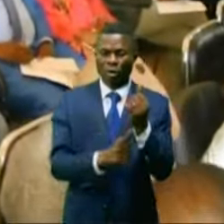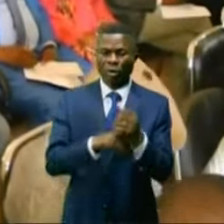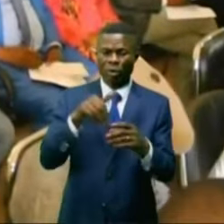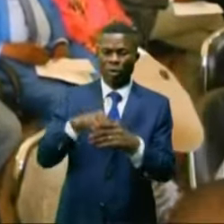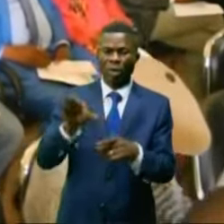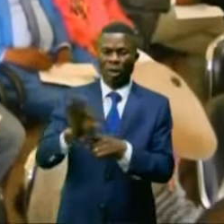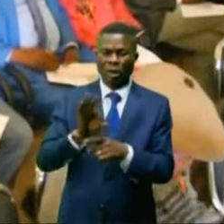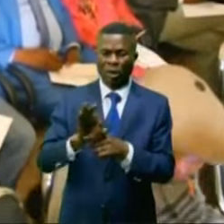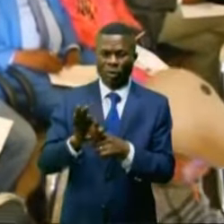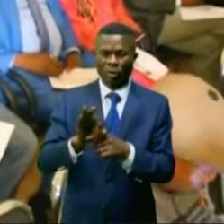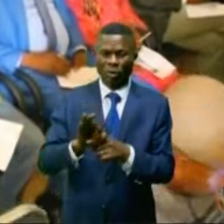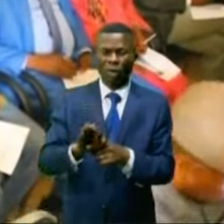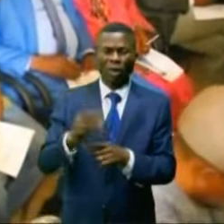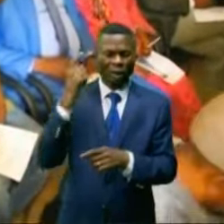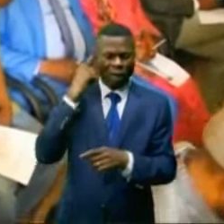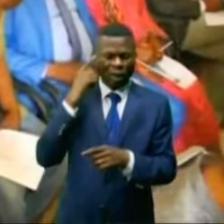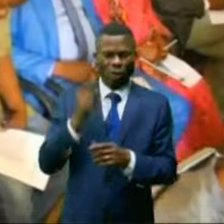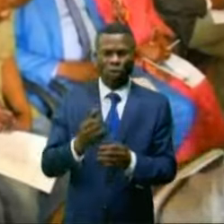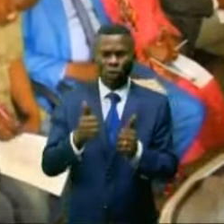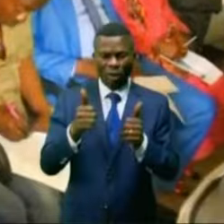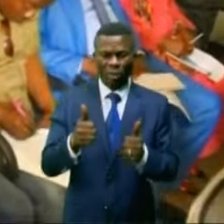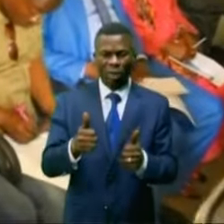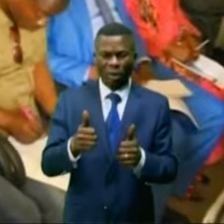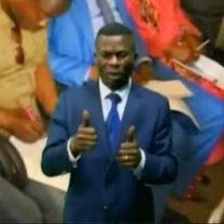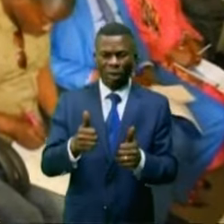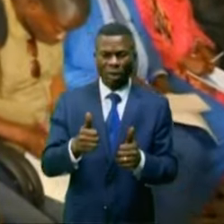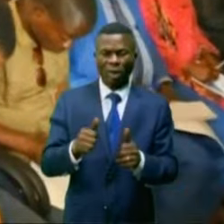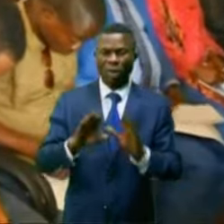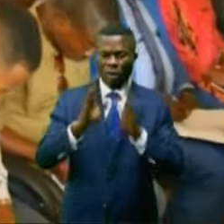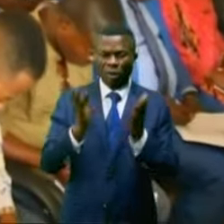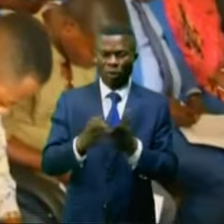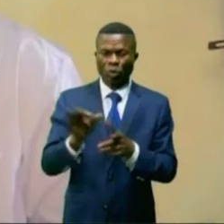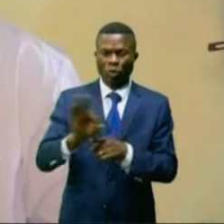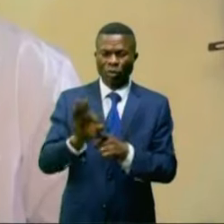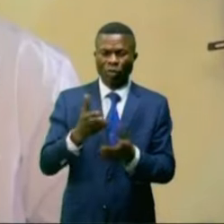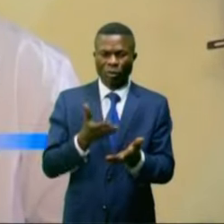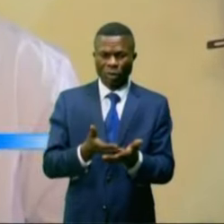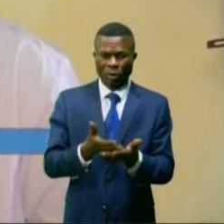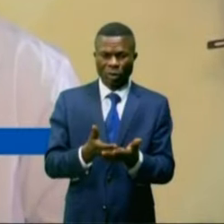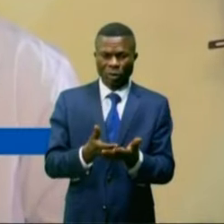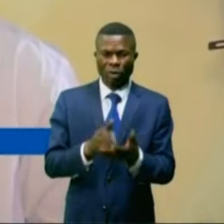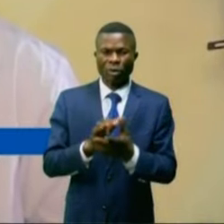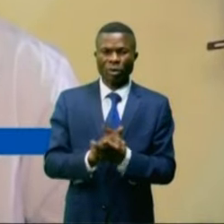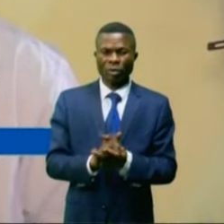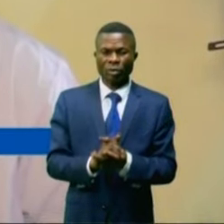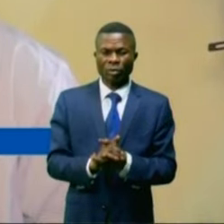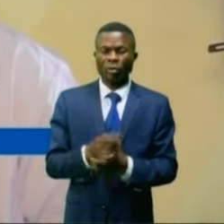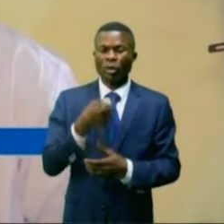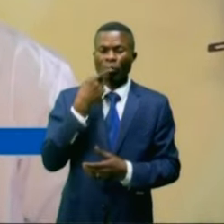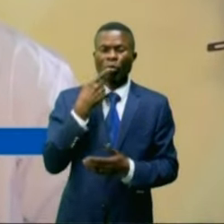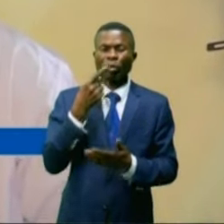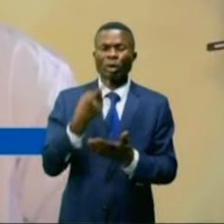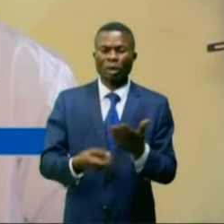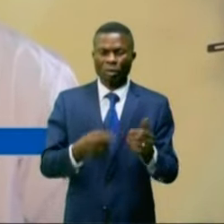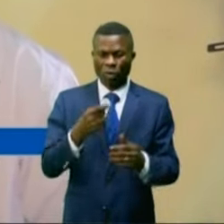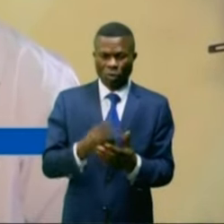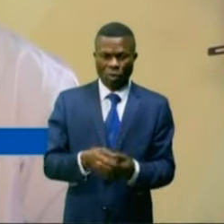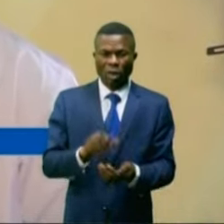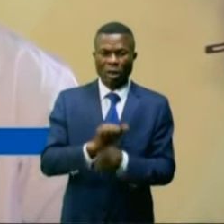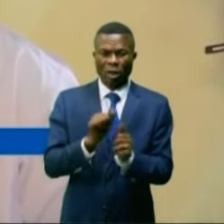accorder une attention particulière à ces enseignements. Notre institution étant l'autorité